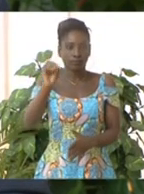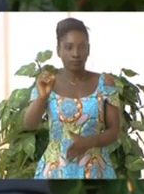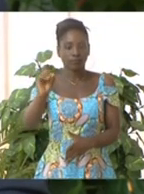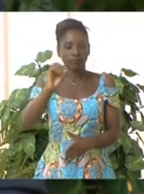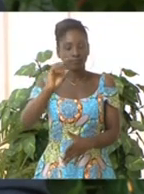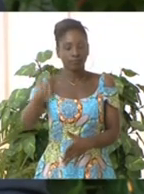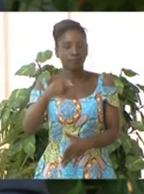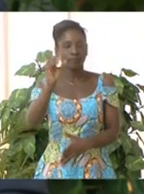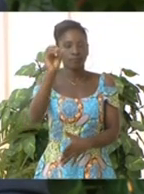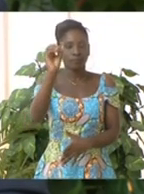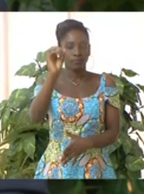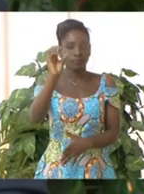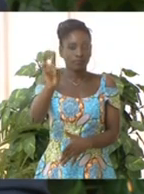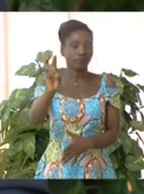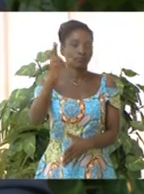50,63%,